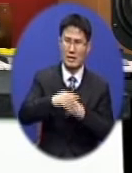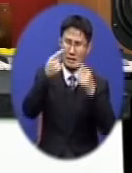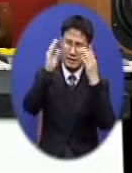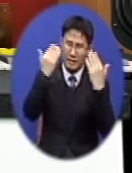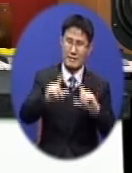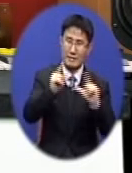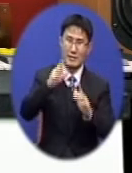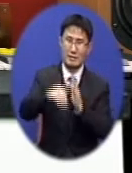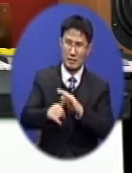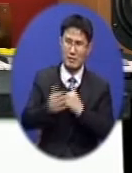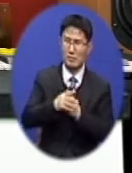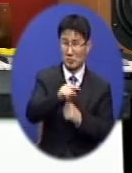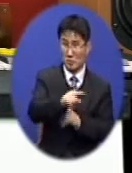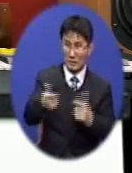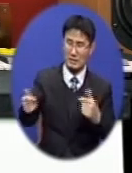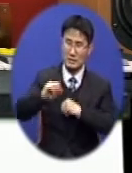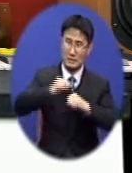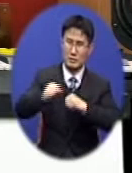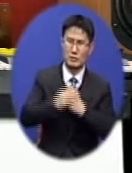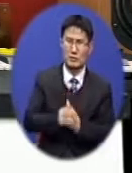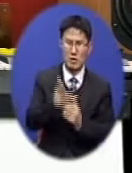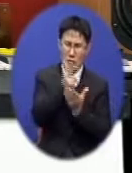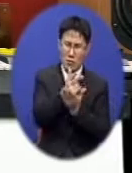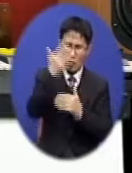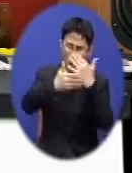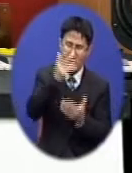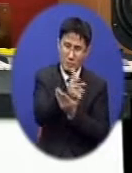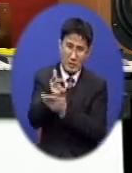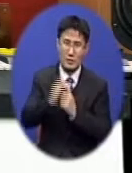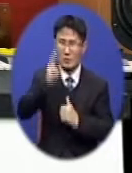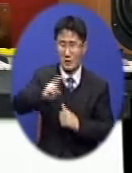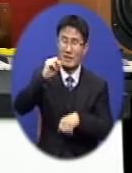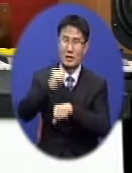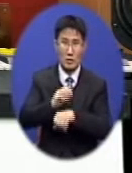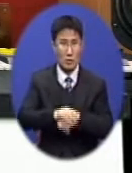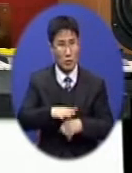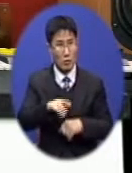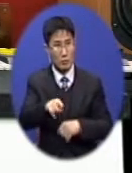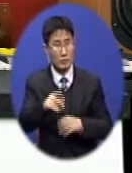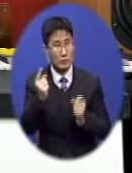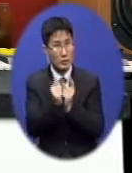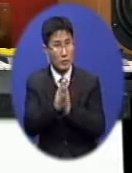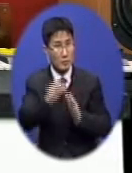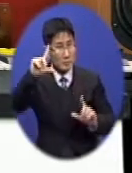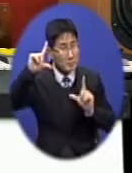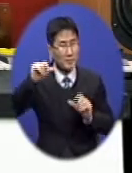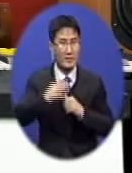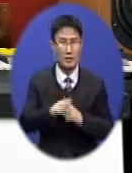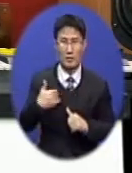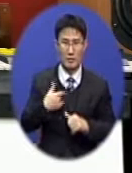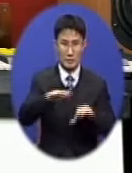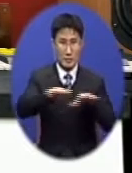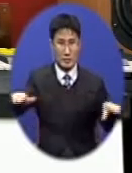이제 그런 이제 활동을 많이 하거든요. 아, 영화도 찍고, 노래도 찍고. 하고 하니까요. 아, 영화도 직접 배우로? 예, 예. 그 무대에서